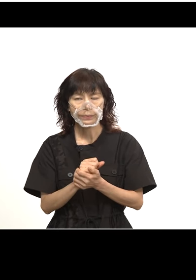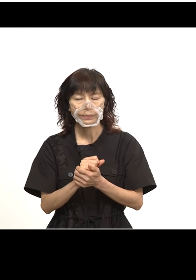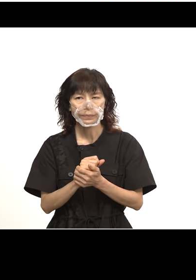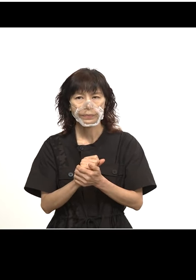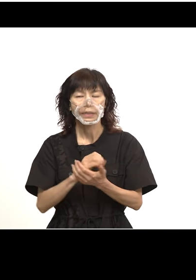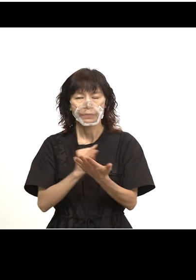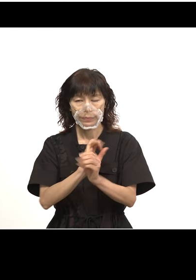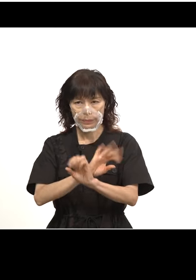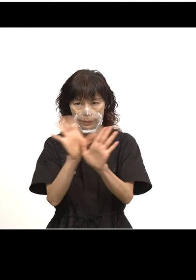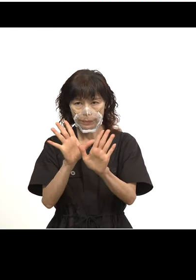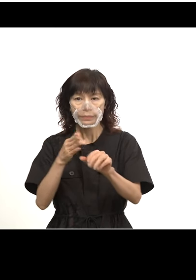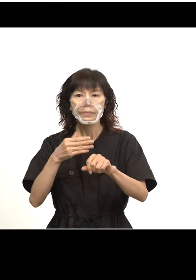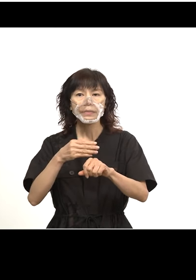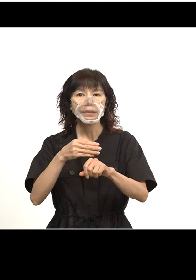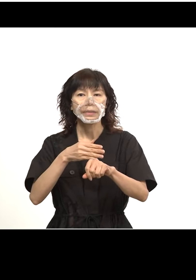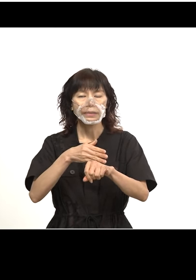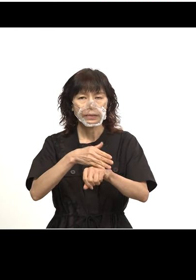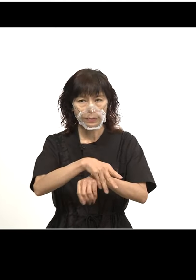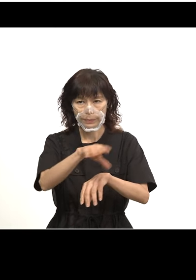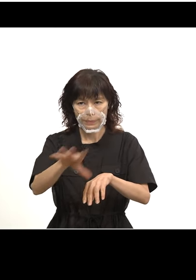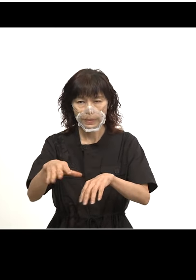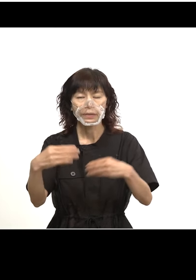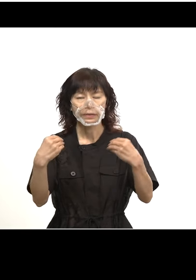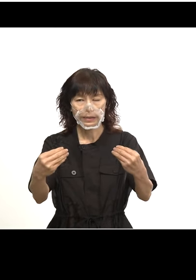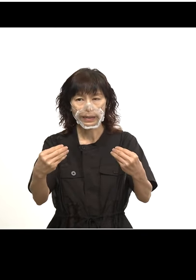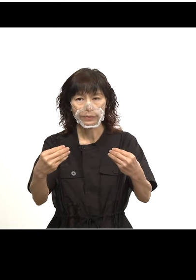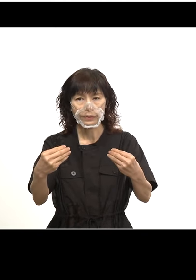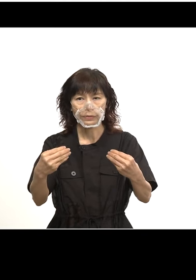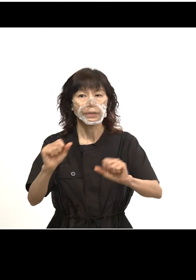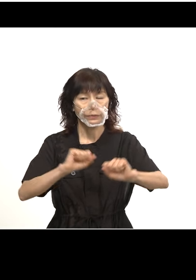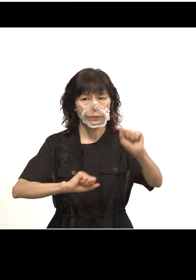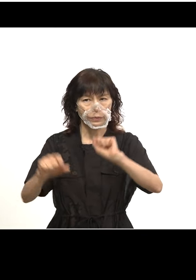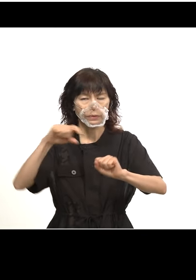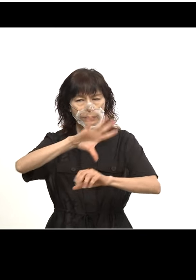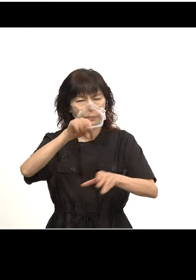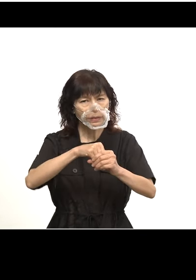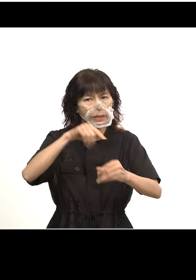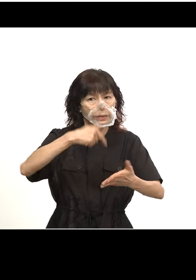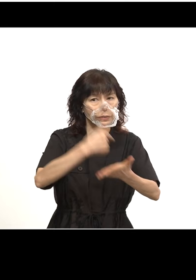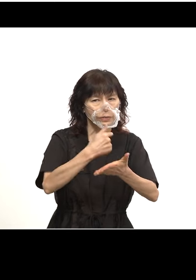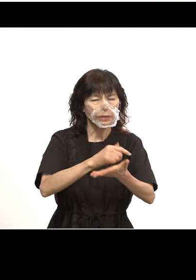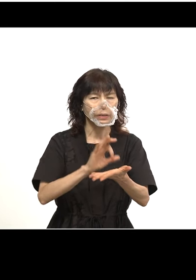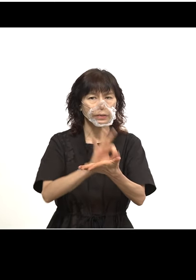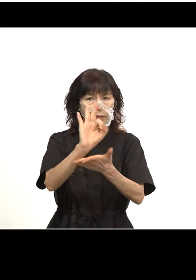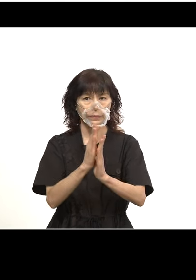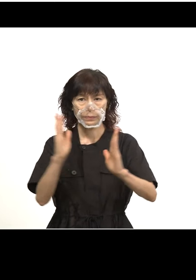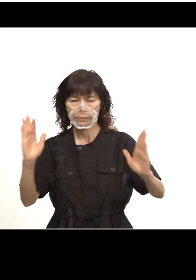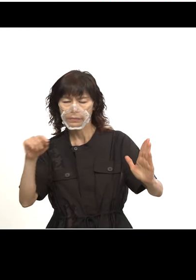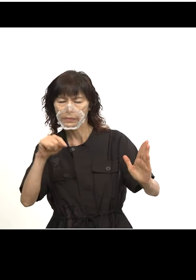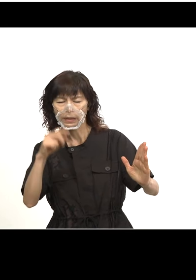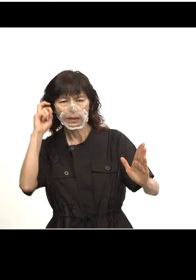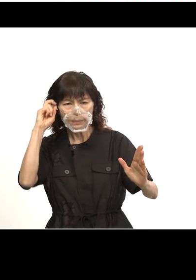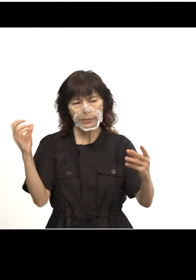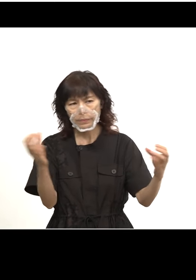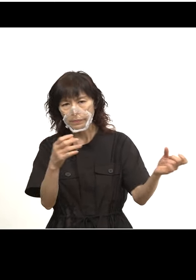及社區外展節目嘅重點嘅一環。三年嚟，我哋都討論點